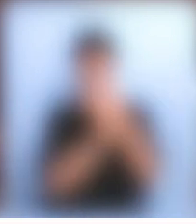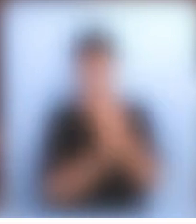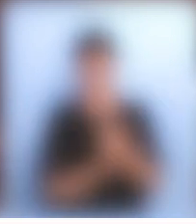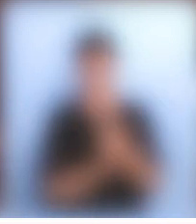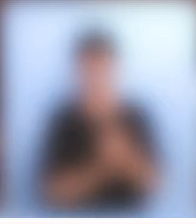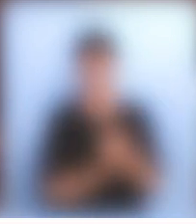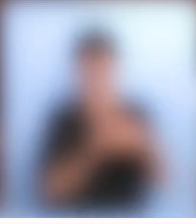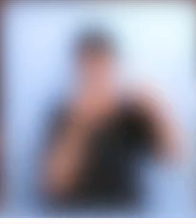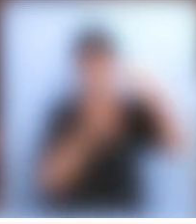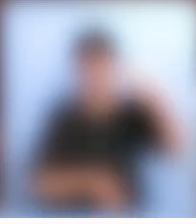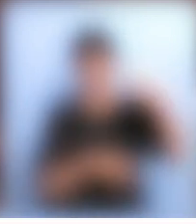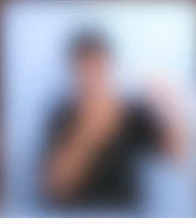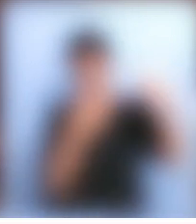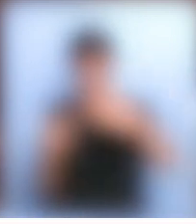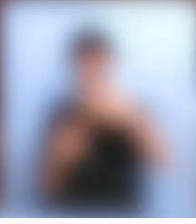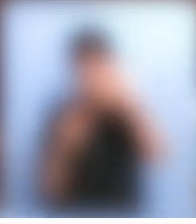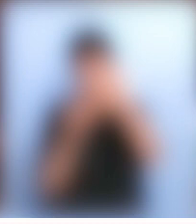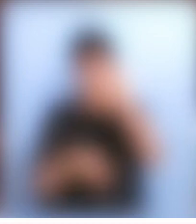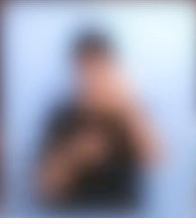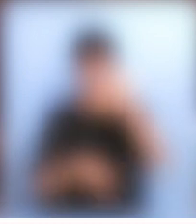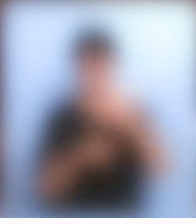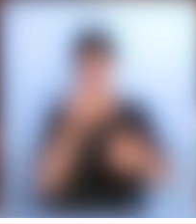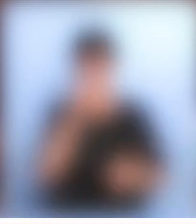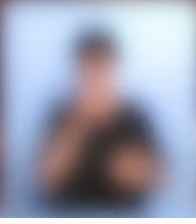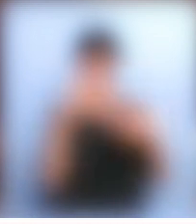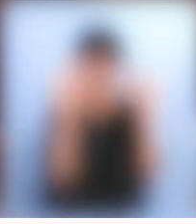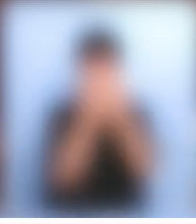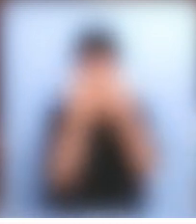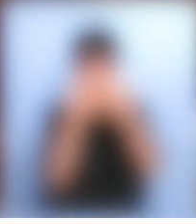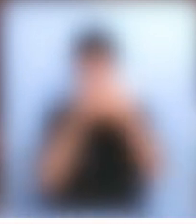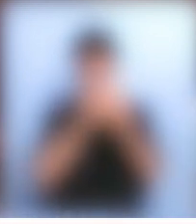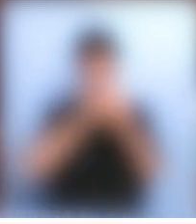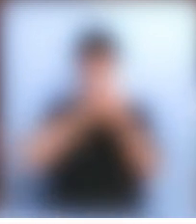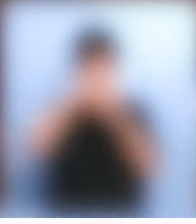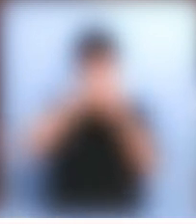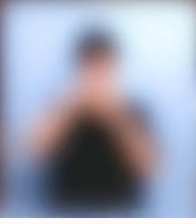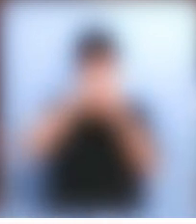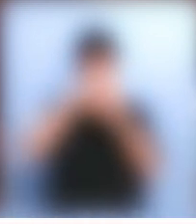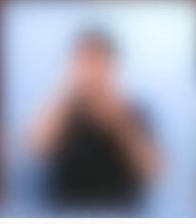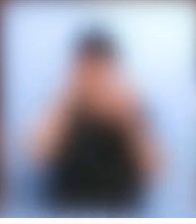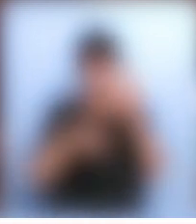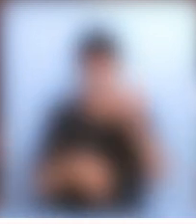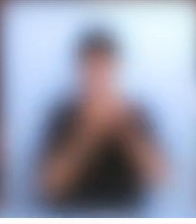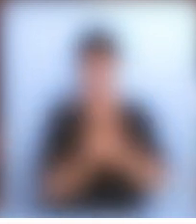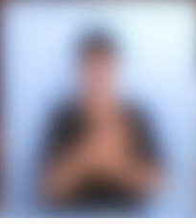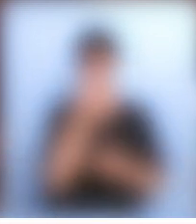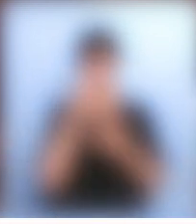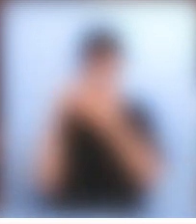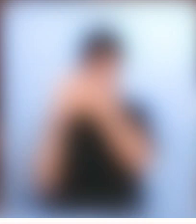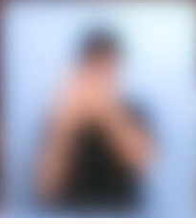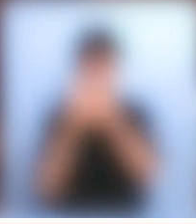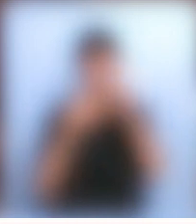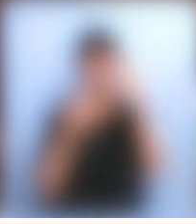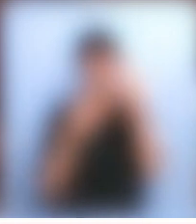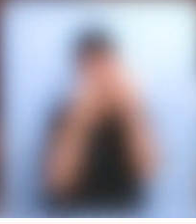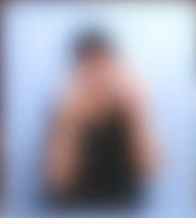至6月間的收視率報告，收視率偏低。港台31至